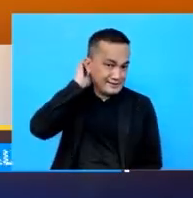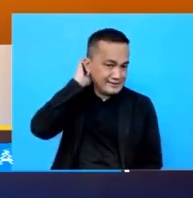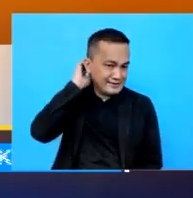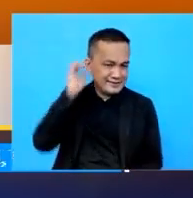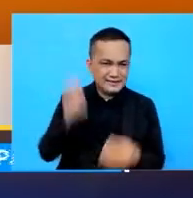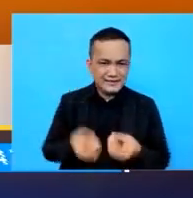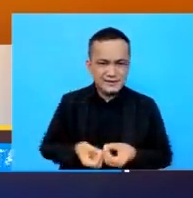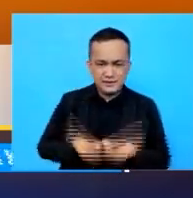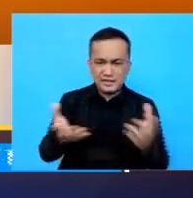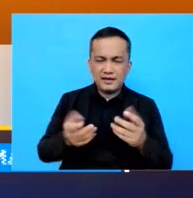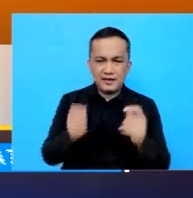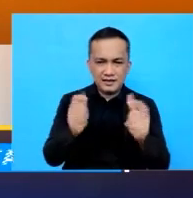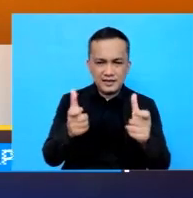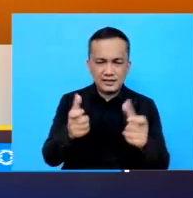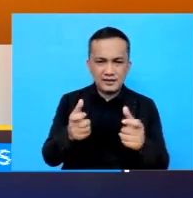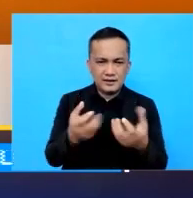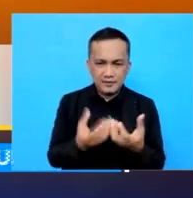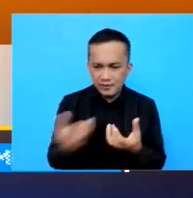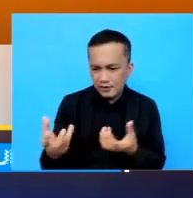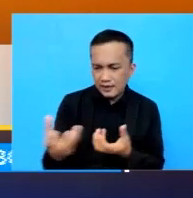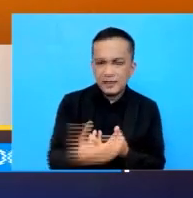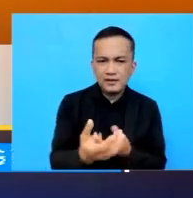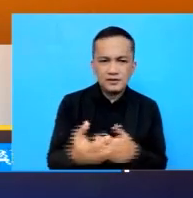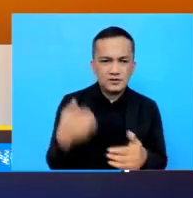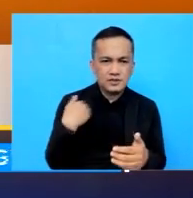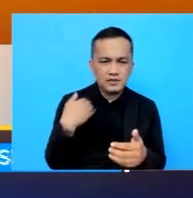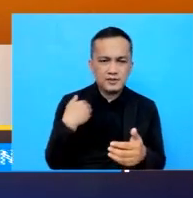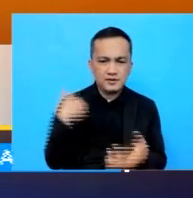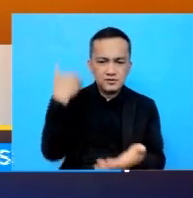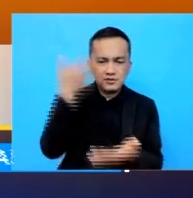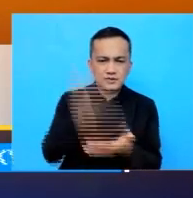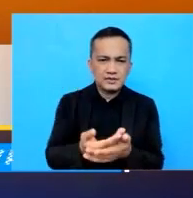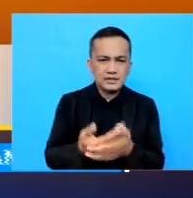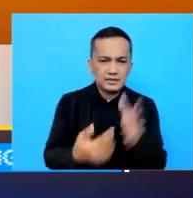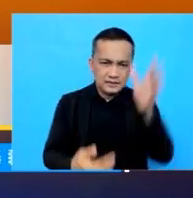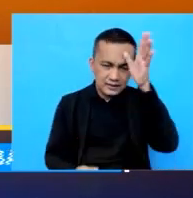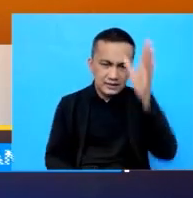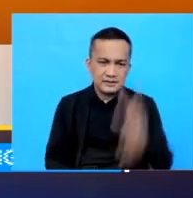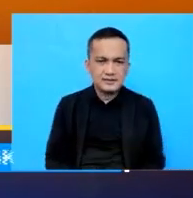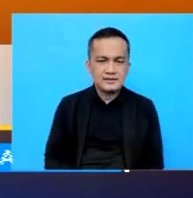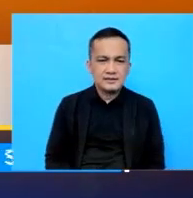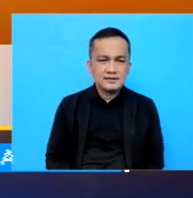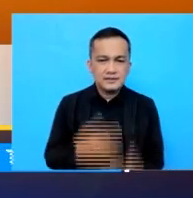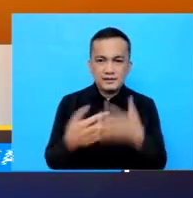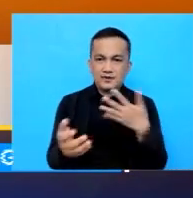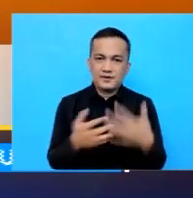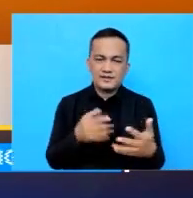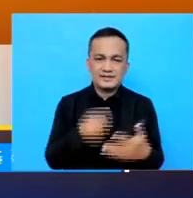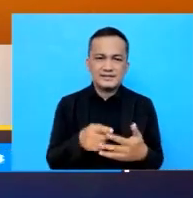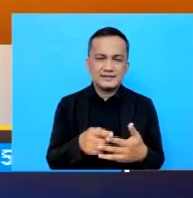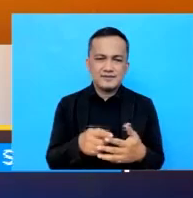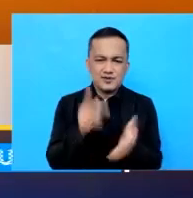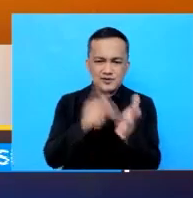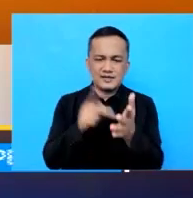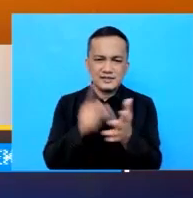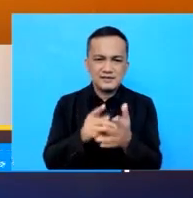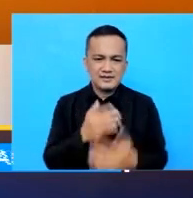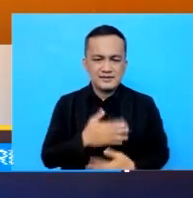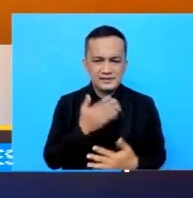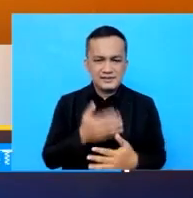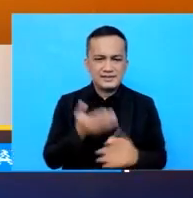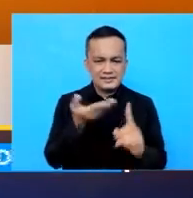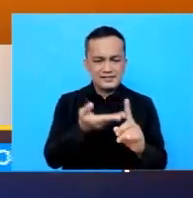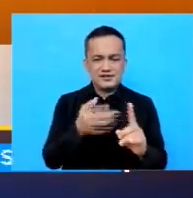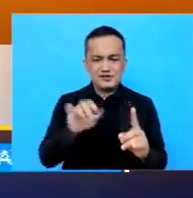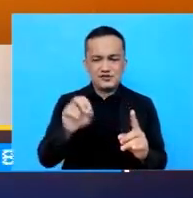daw agad ang handa niya kahit hindi pa dumarating ang tatay niya. Sa kabila niyan, makulit at masayahin naman daw si